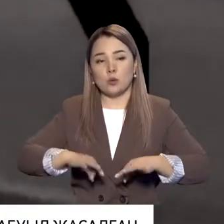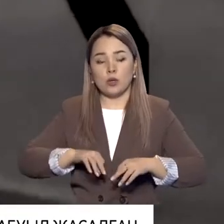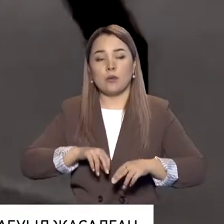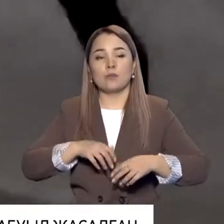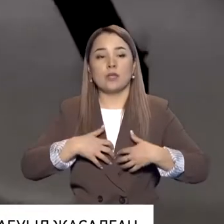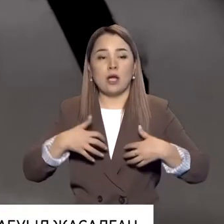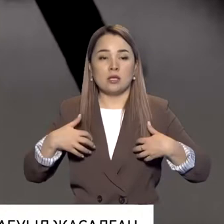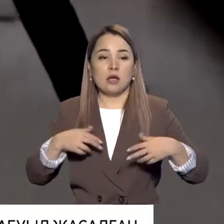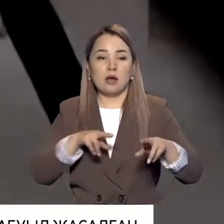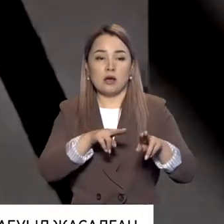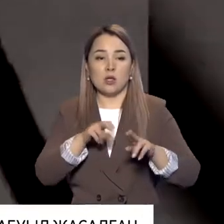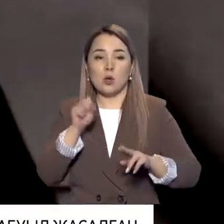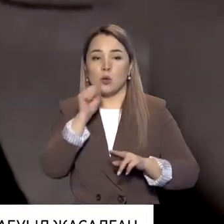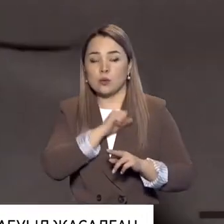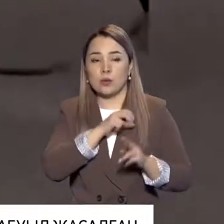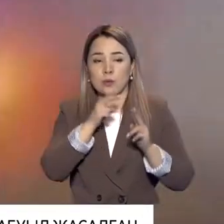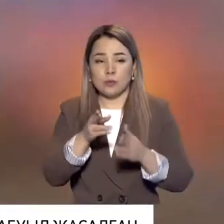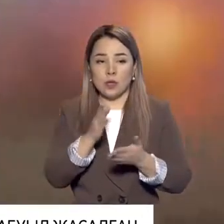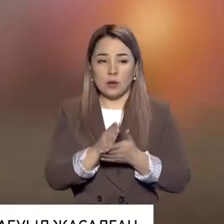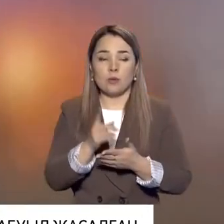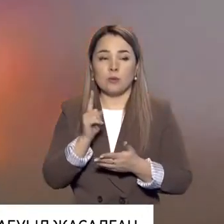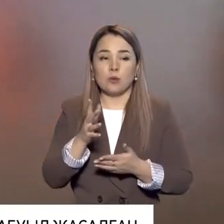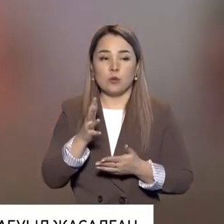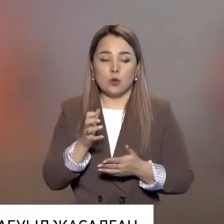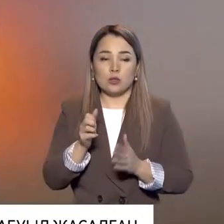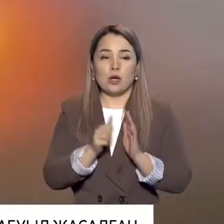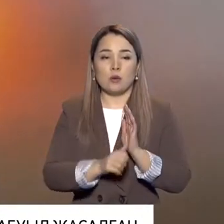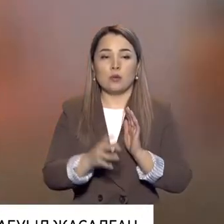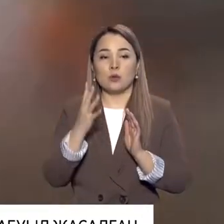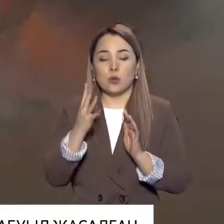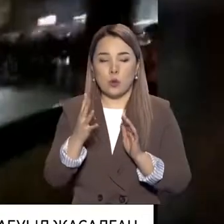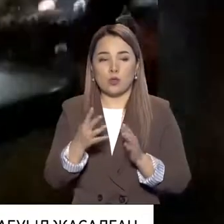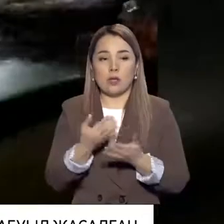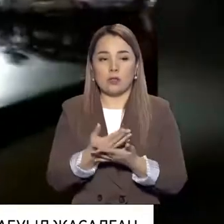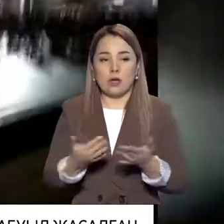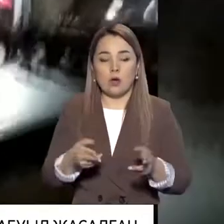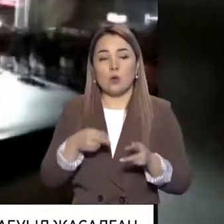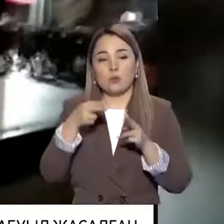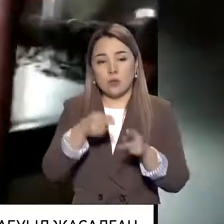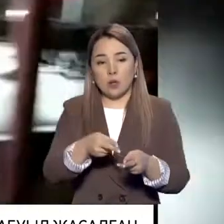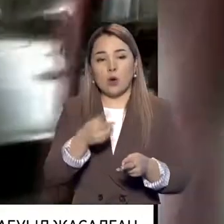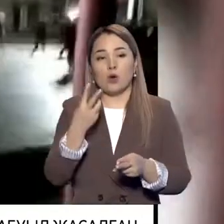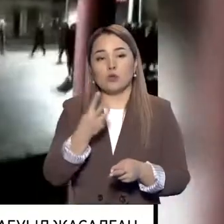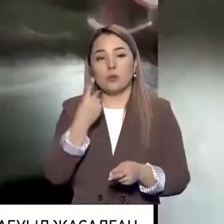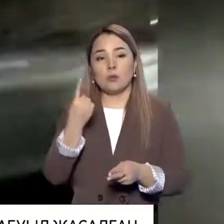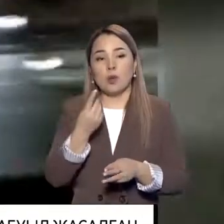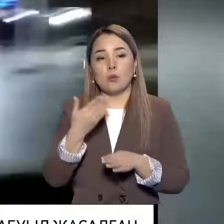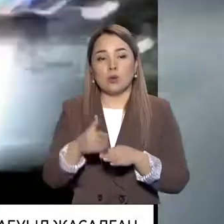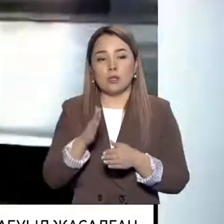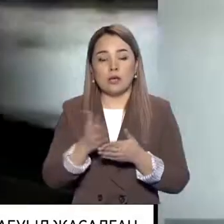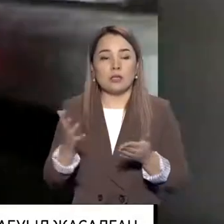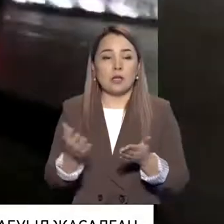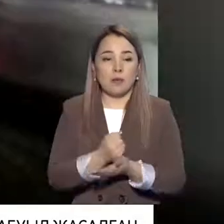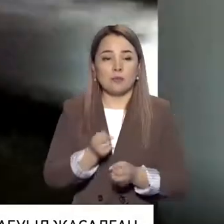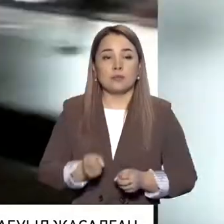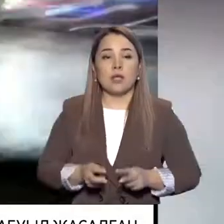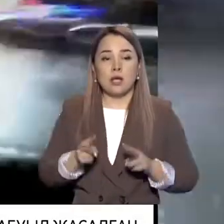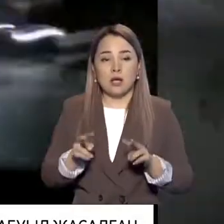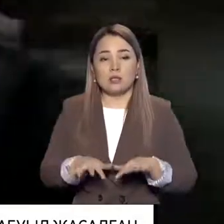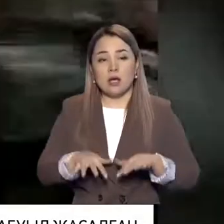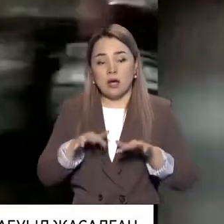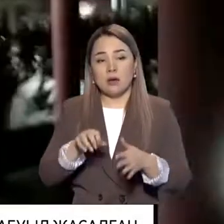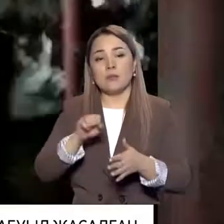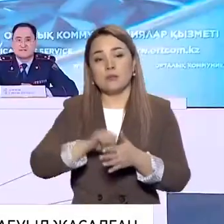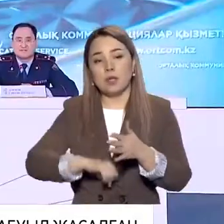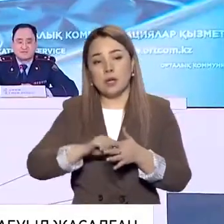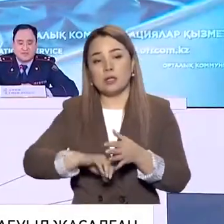дүкені тоналып, барлығы 1564 дана азаматтық қару ұрланыпты. Бүгінде бұл қарулардың 3-тен 1 бөлігі табылды. Лаңкестік актілер